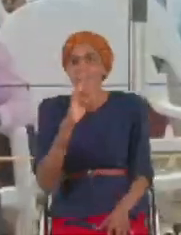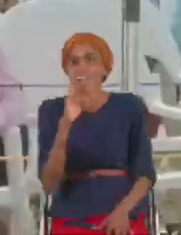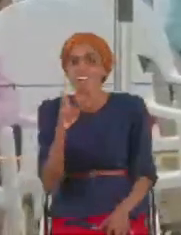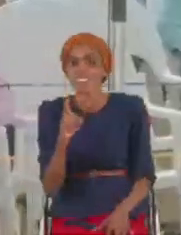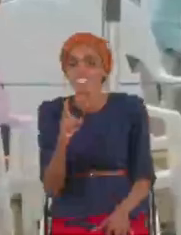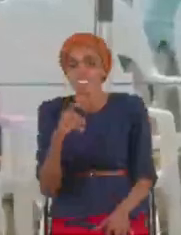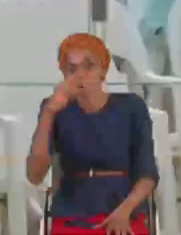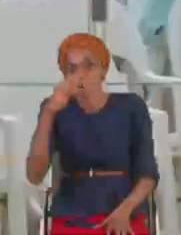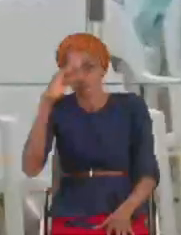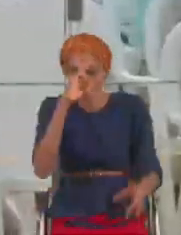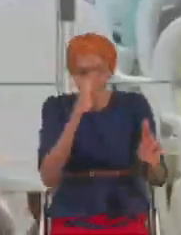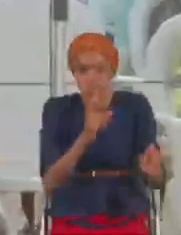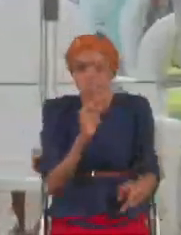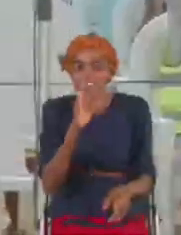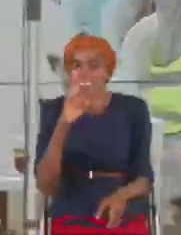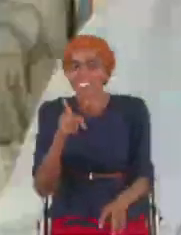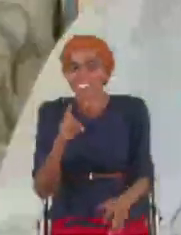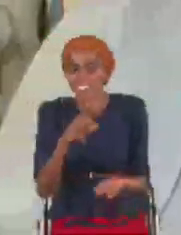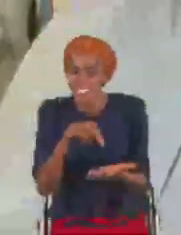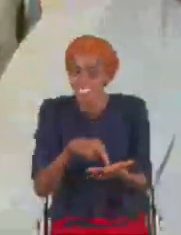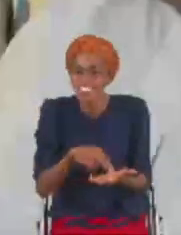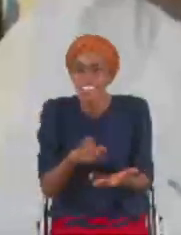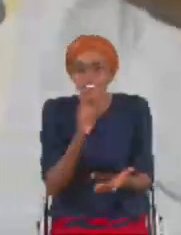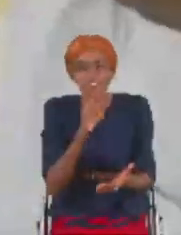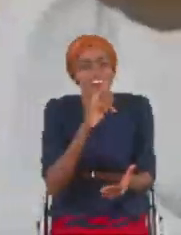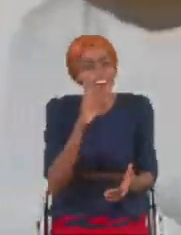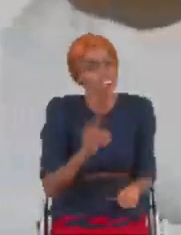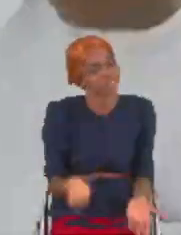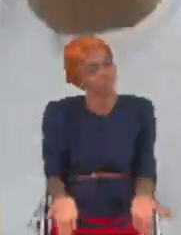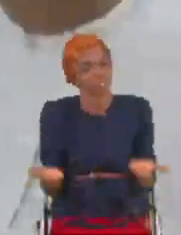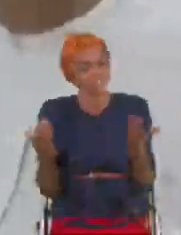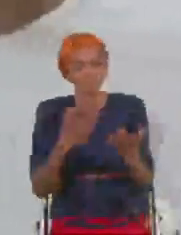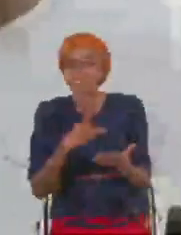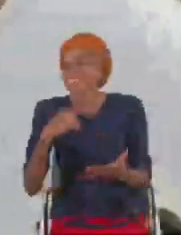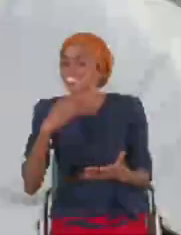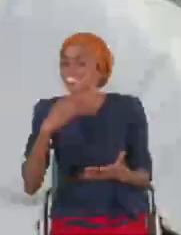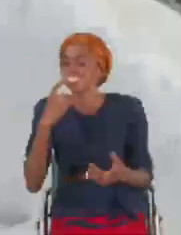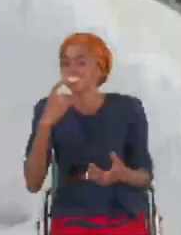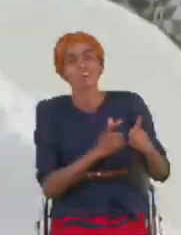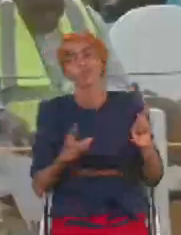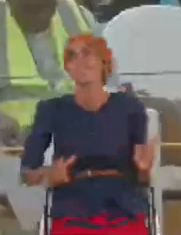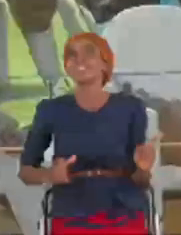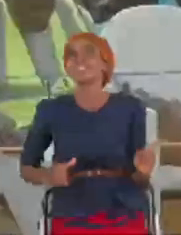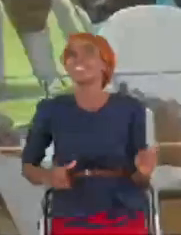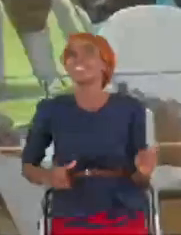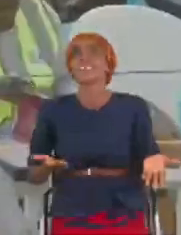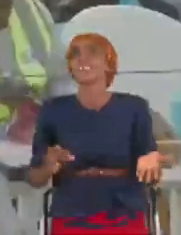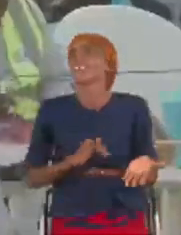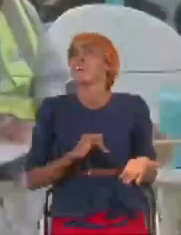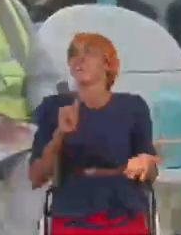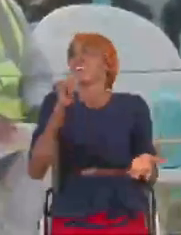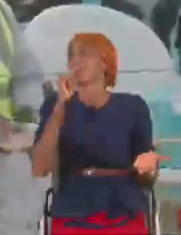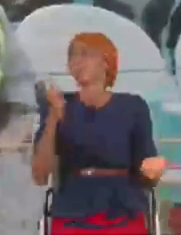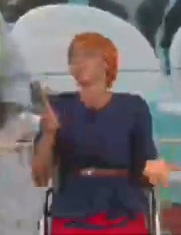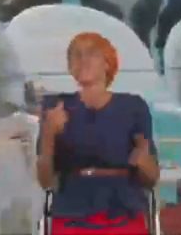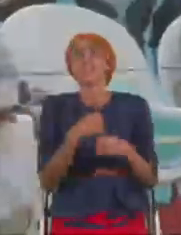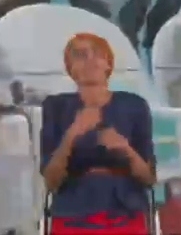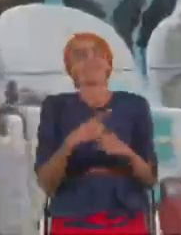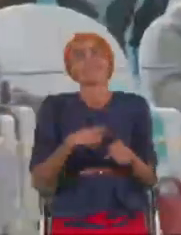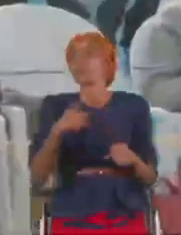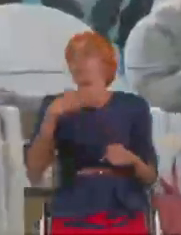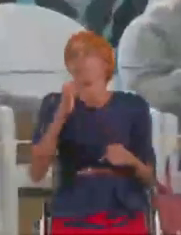tu me donnes femme dans la voiture pourquoi ne pas te lever et desire me voici fait de moi ce que